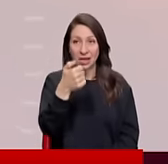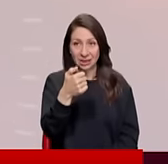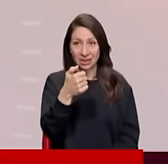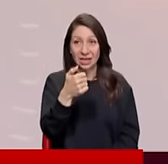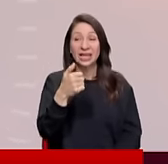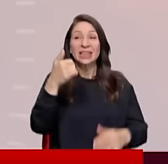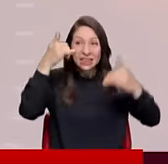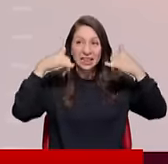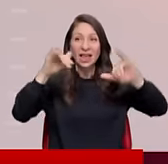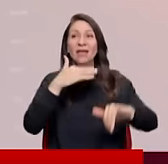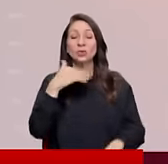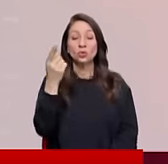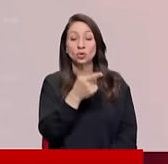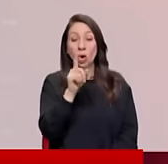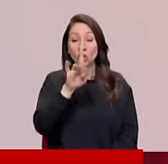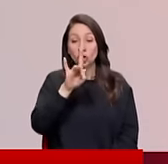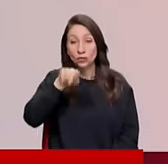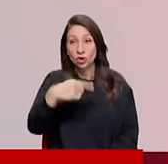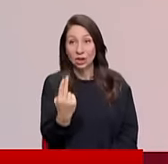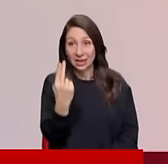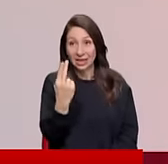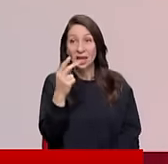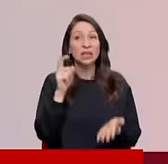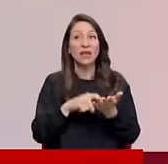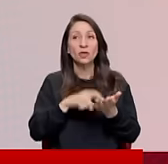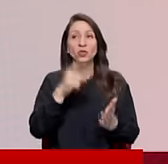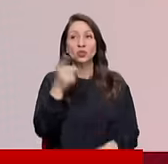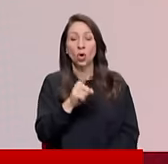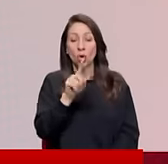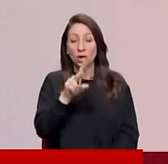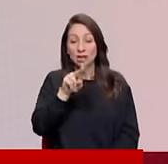%18,6, dana etine %14,7, tavuğa ise